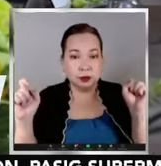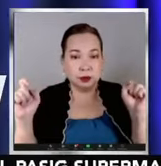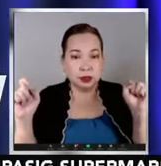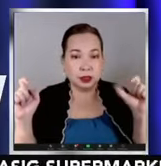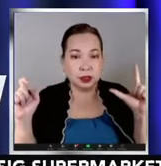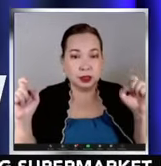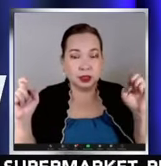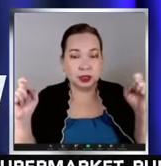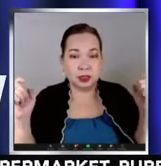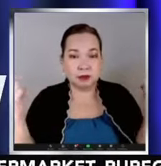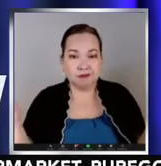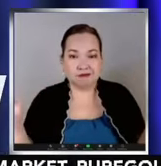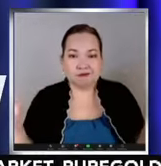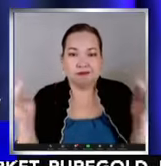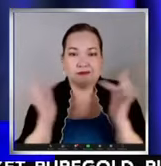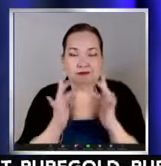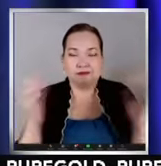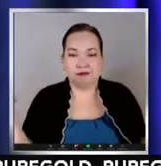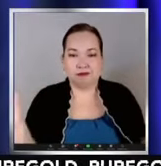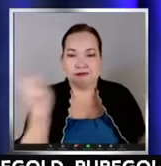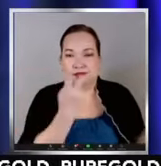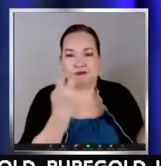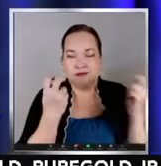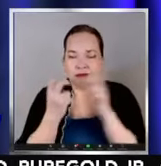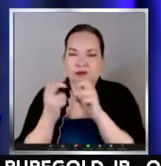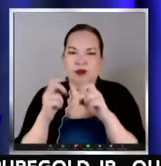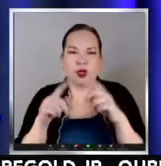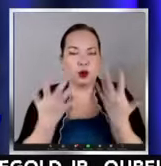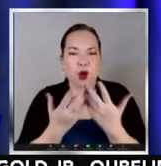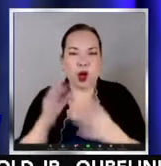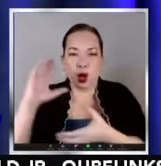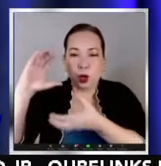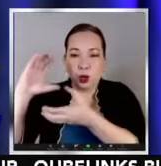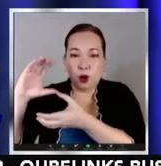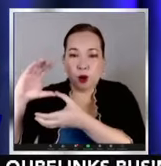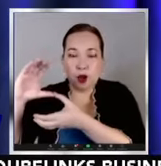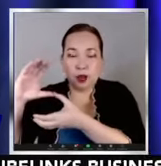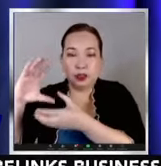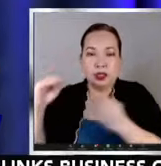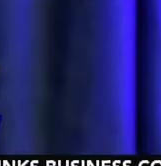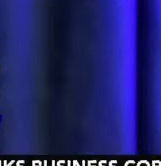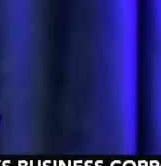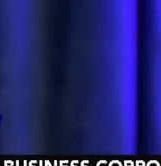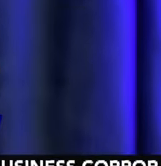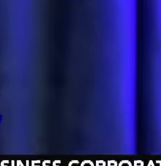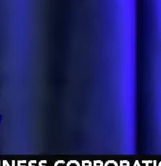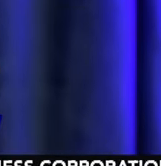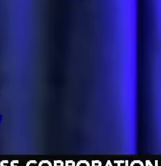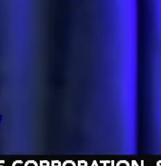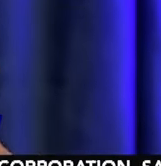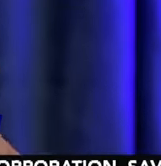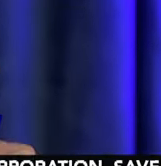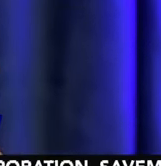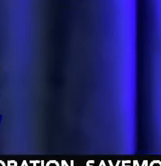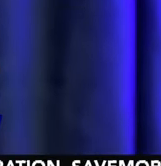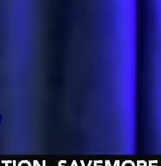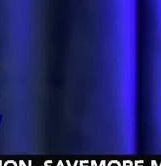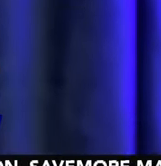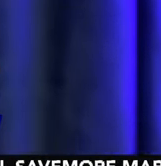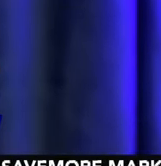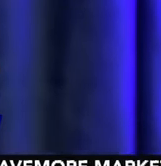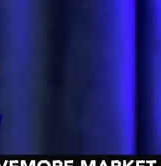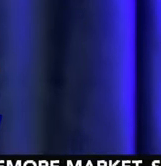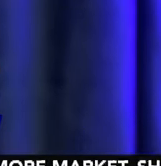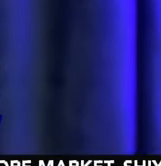Espanya. We have informed the President that the first segment of this NLEX-SLEX Connector from Caloocan